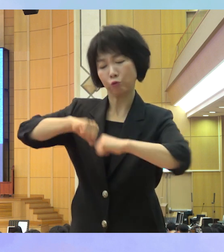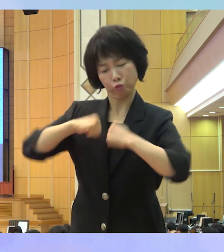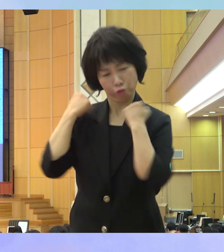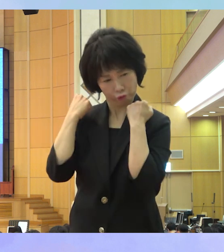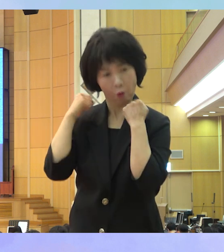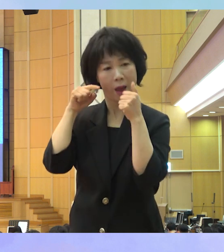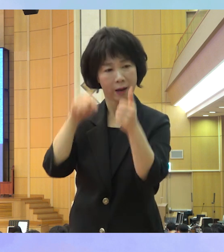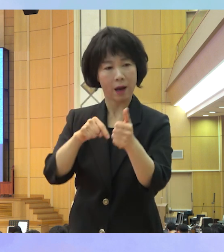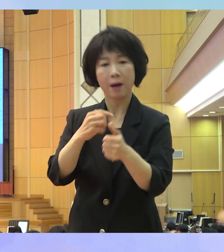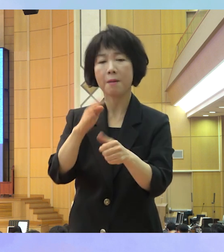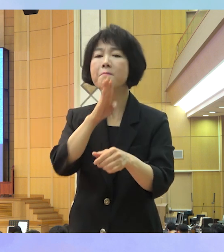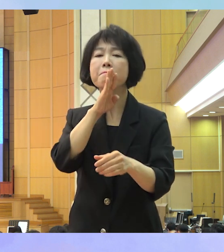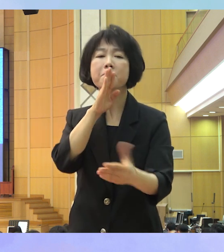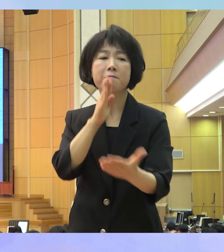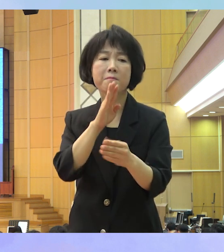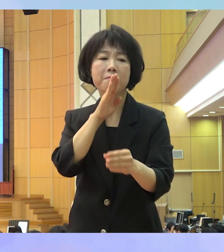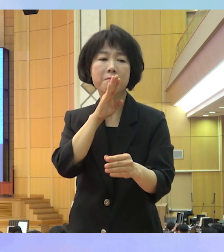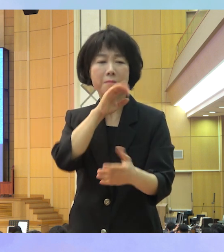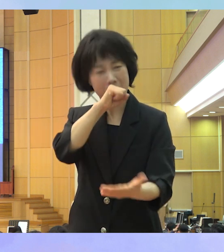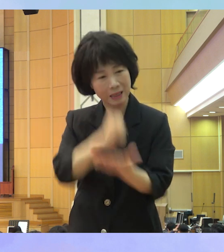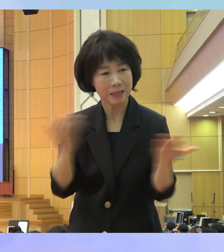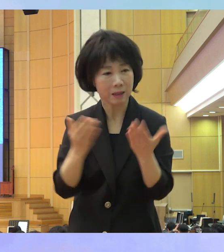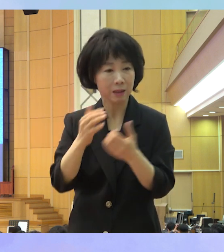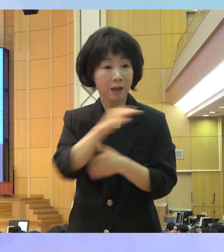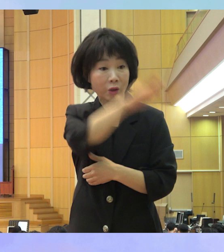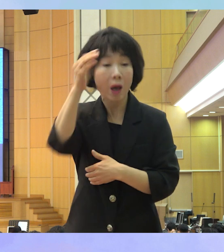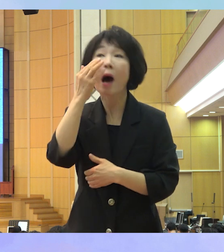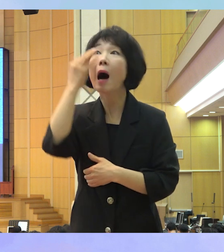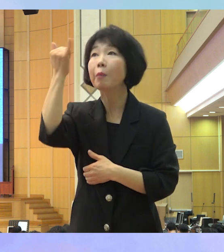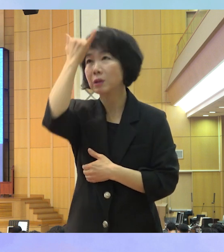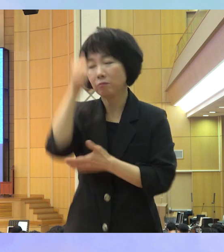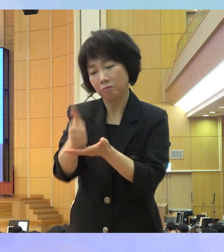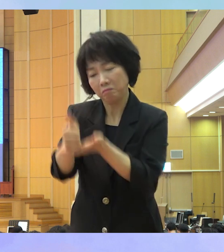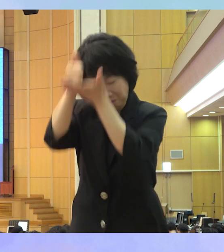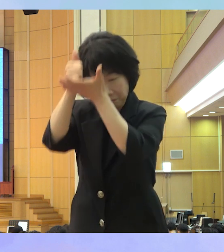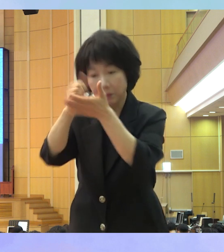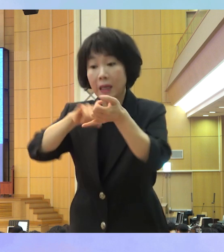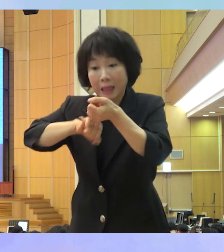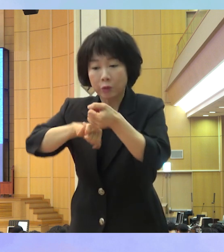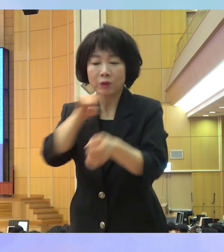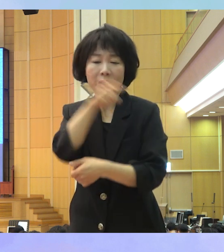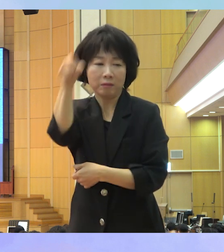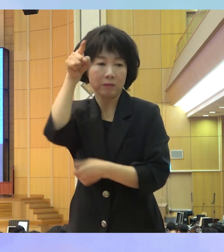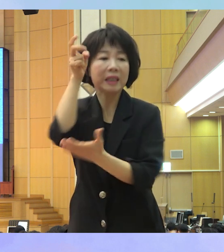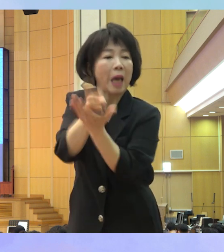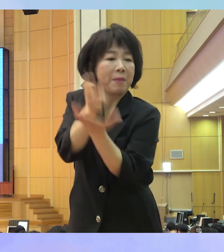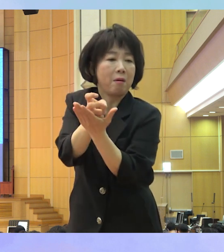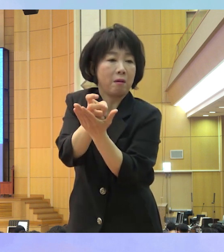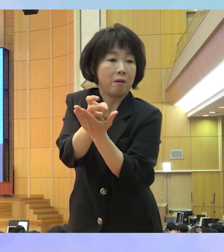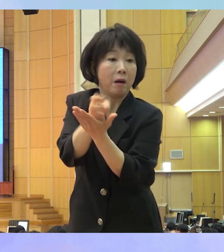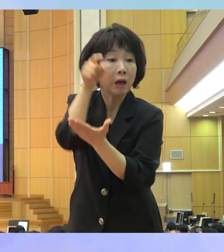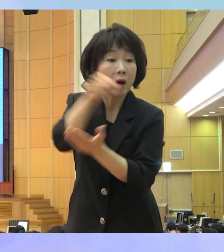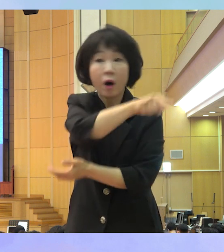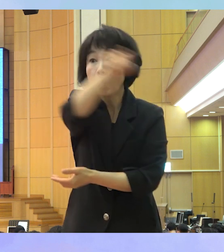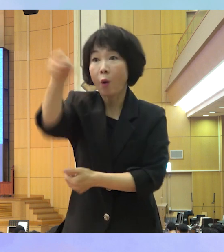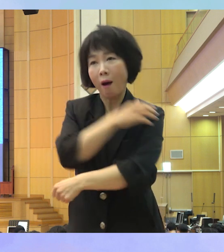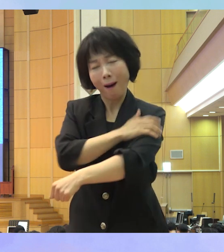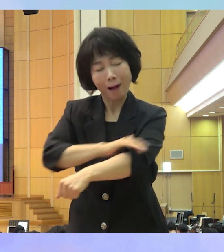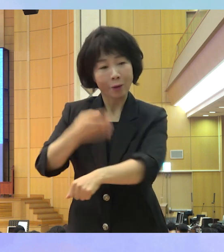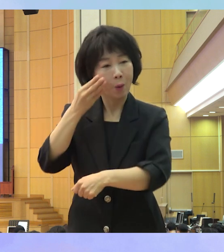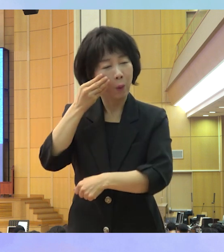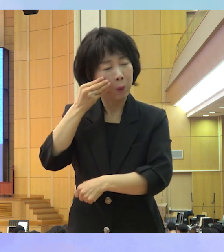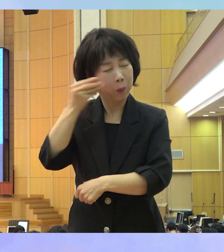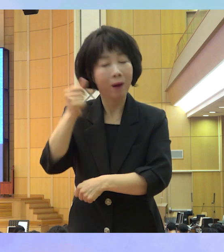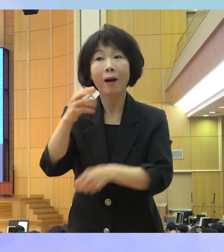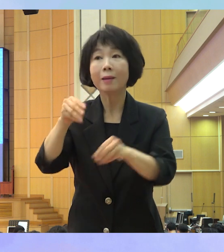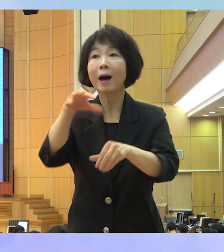이것이 옳으니라. 내 아버지와 어머니를 공경하라. 이것이 약속 있는 첫 계명이니 이는 내가 잘되고